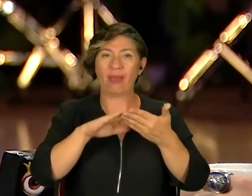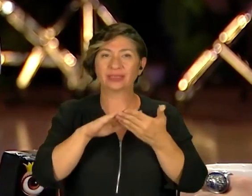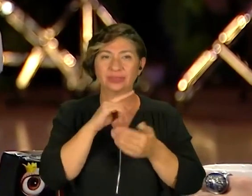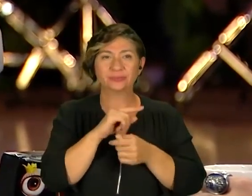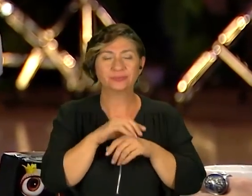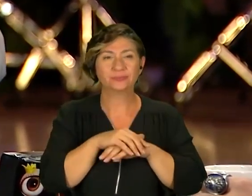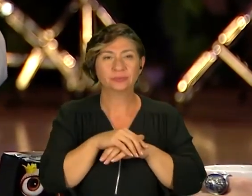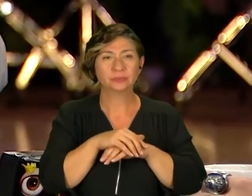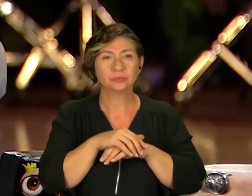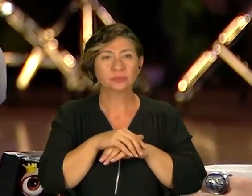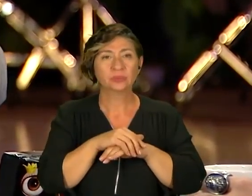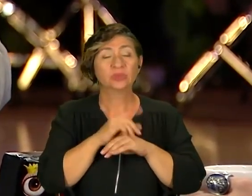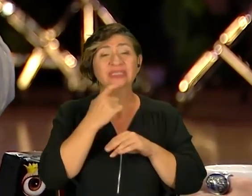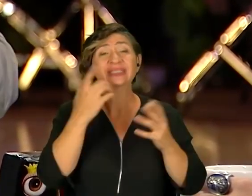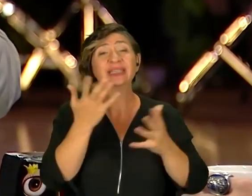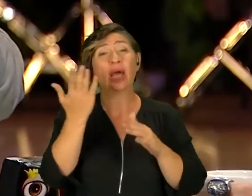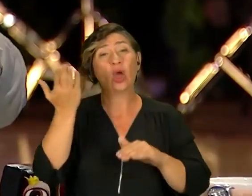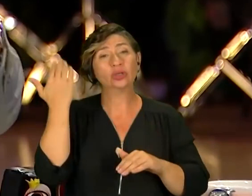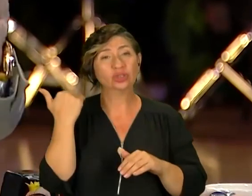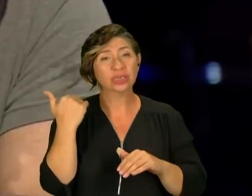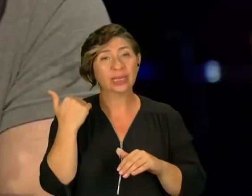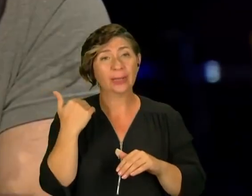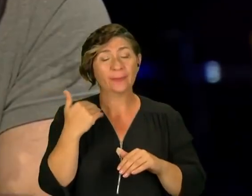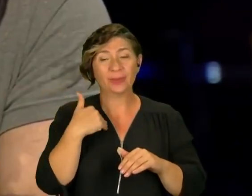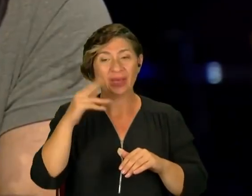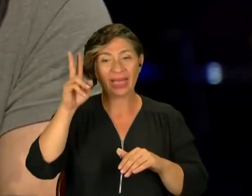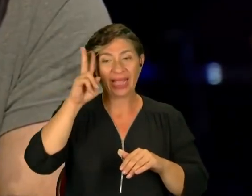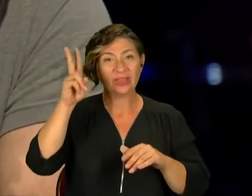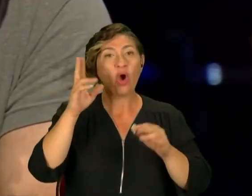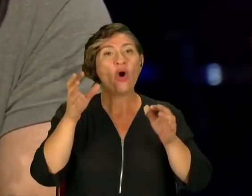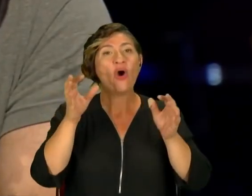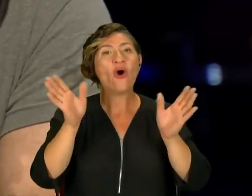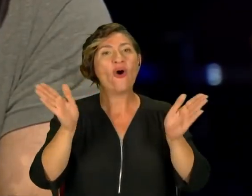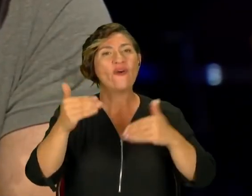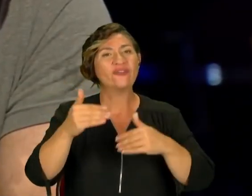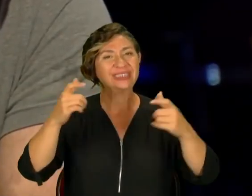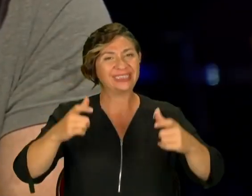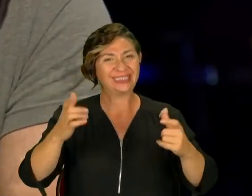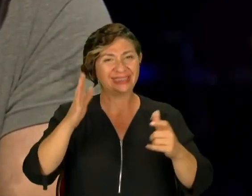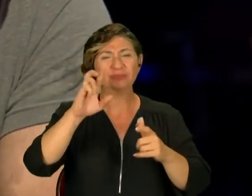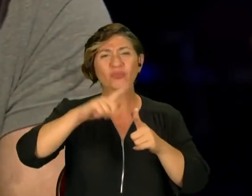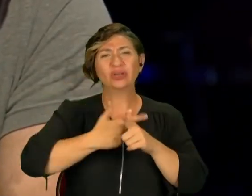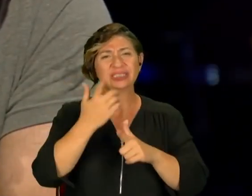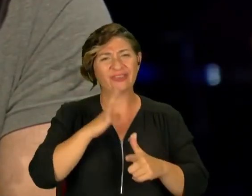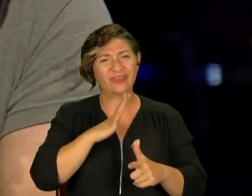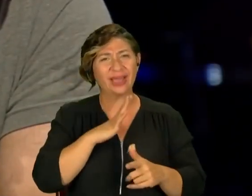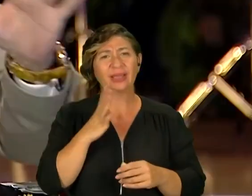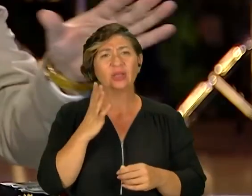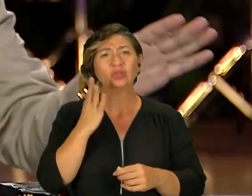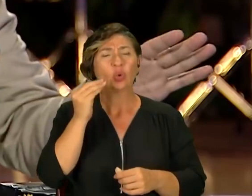arkadaşım. Bundan yıllar önce benim Galata'daki ofisime gelmişlerdi. Bir proje yapılıyor.